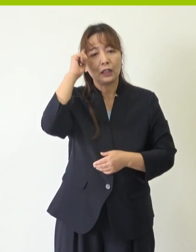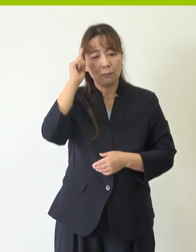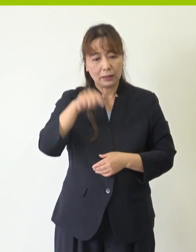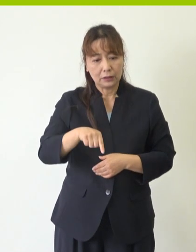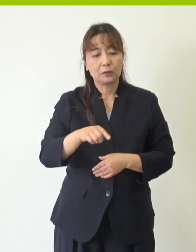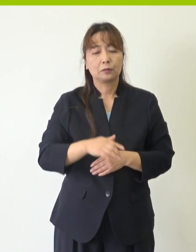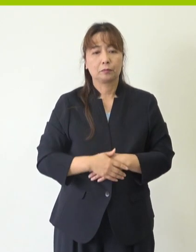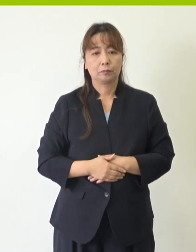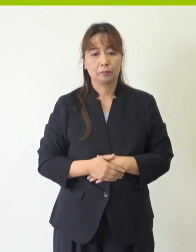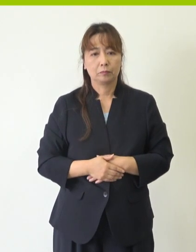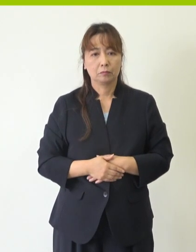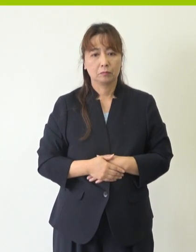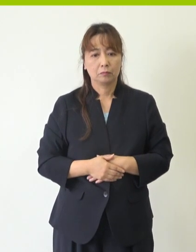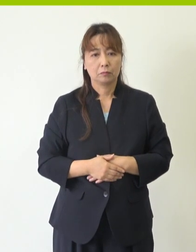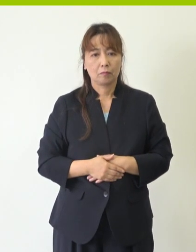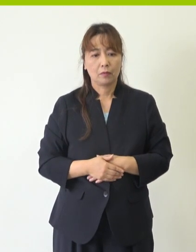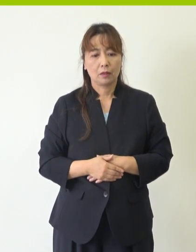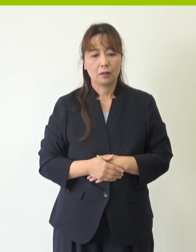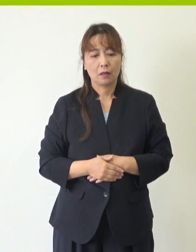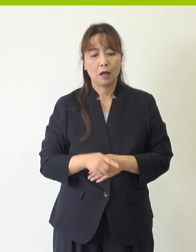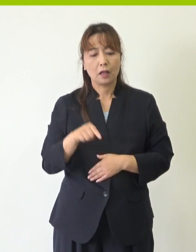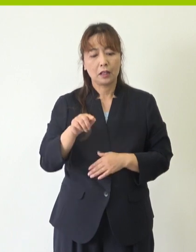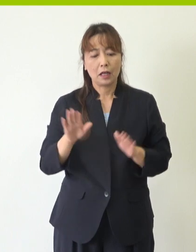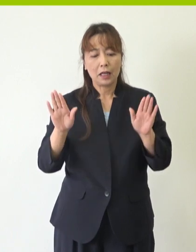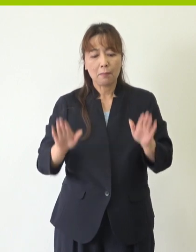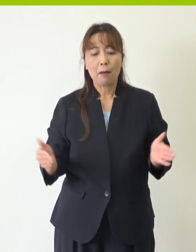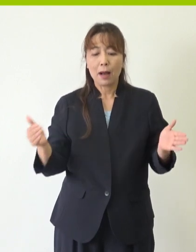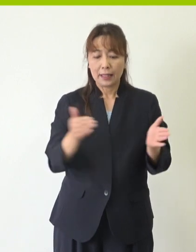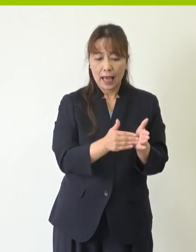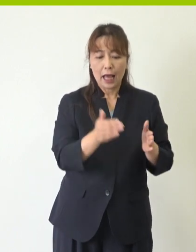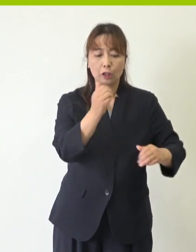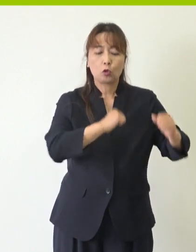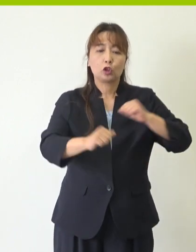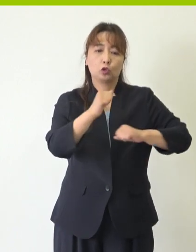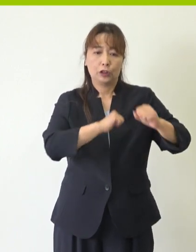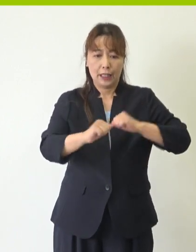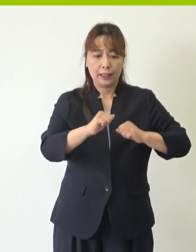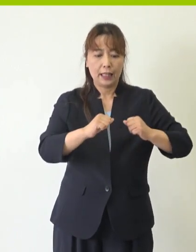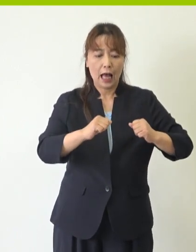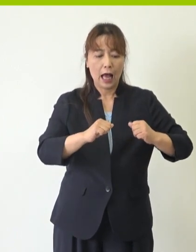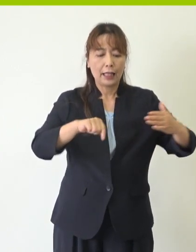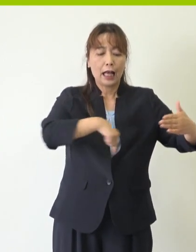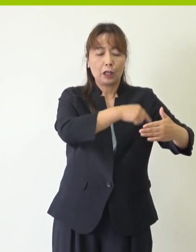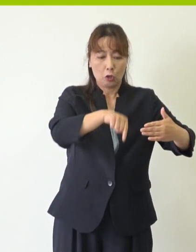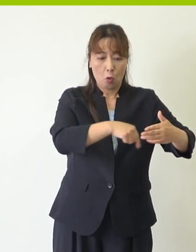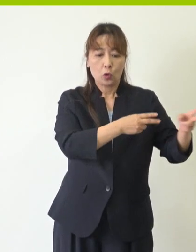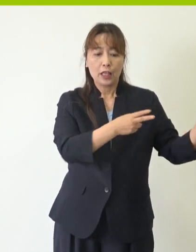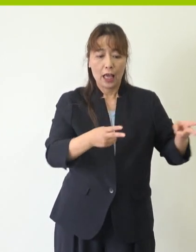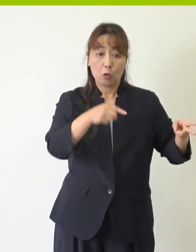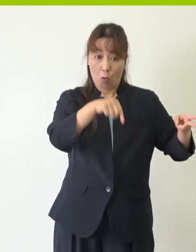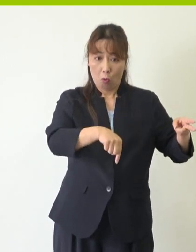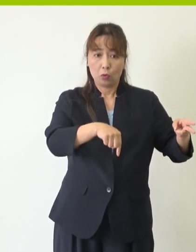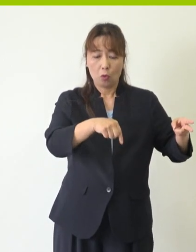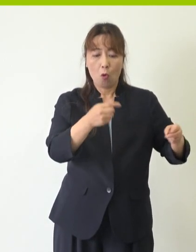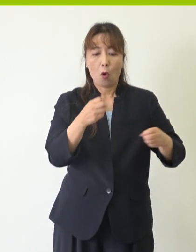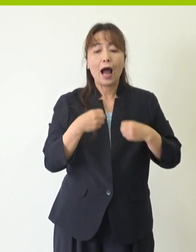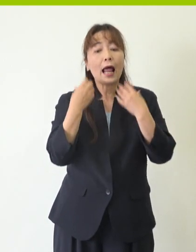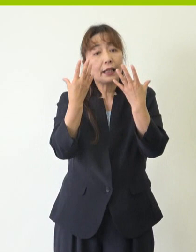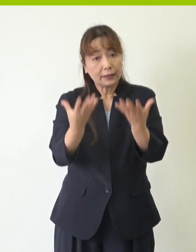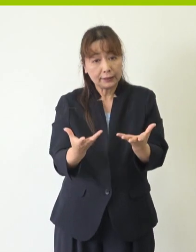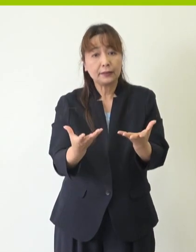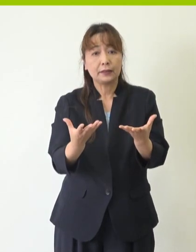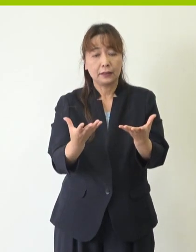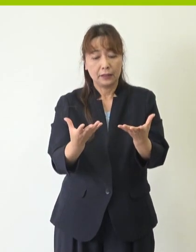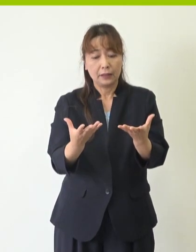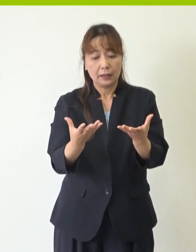正義しておりますけれども真の今まで取り組んでいるものの拡充それから新たにですね